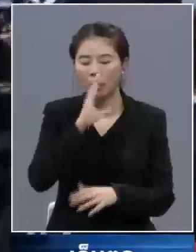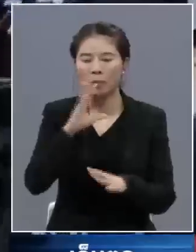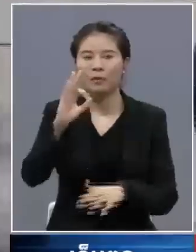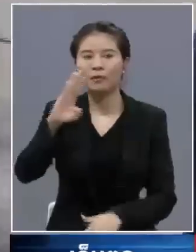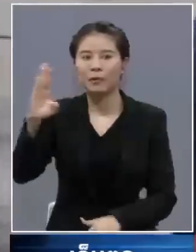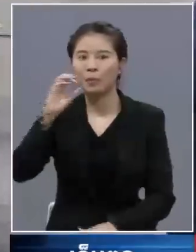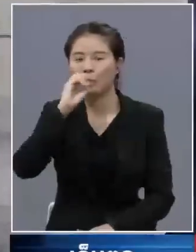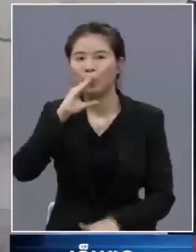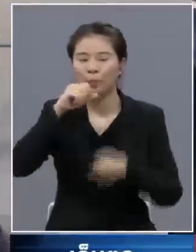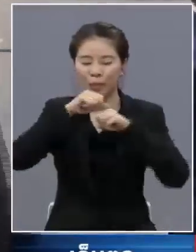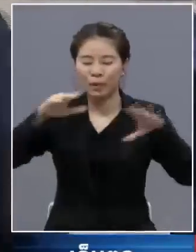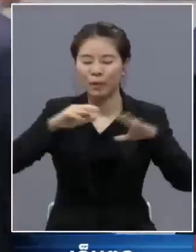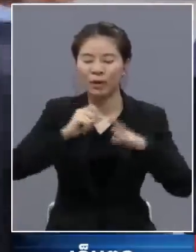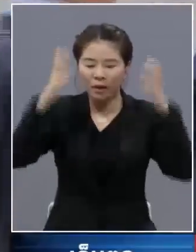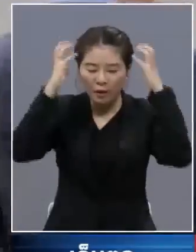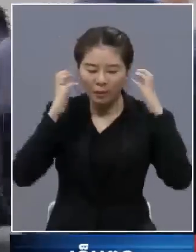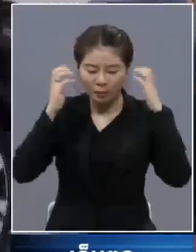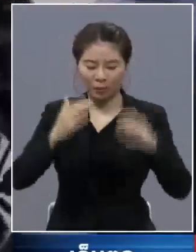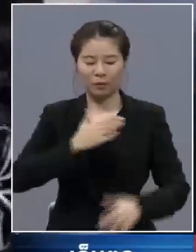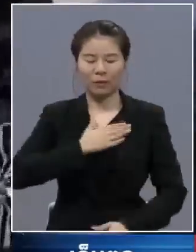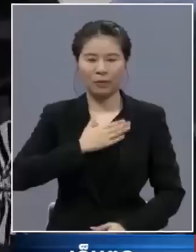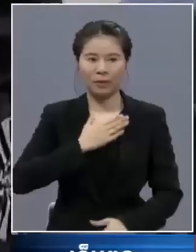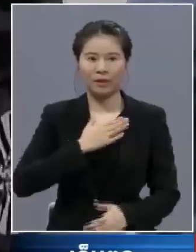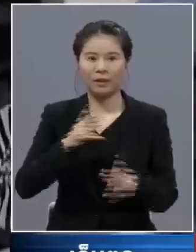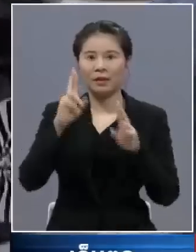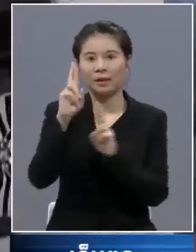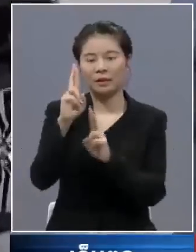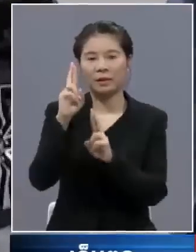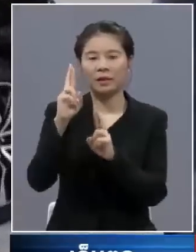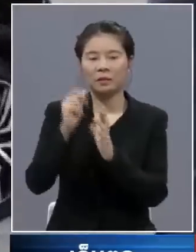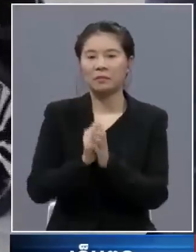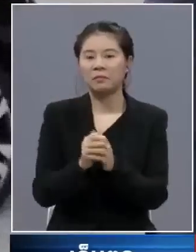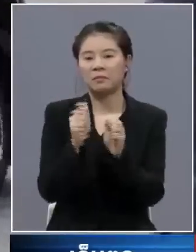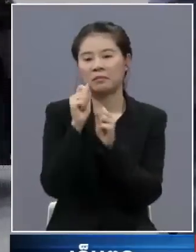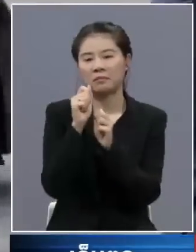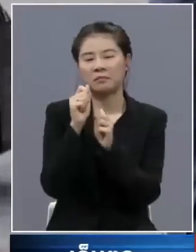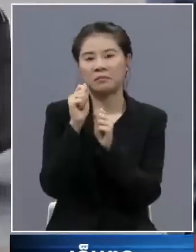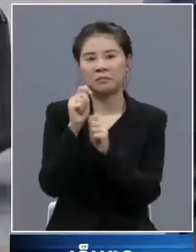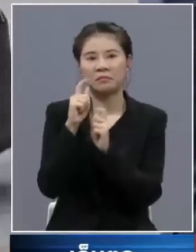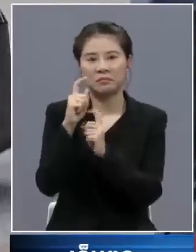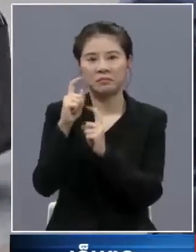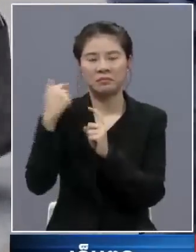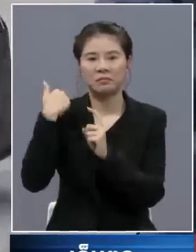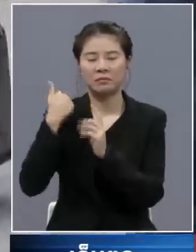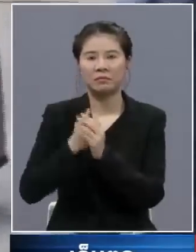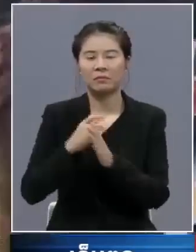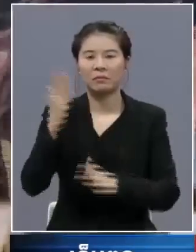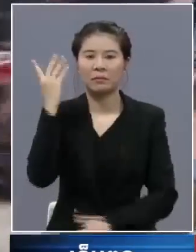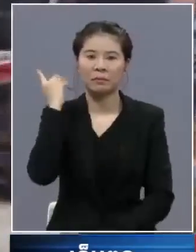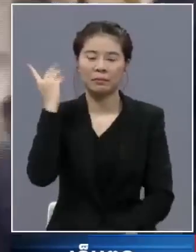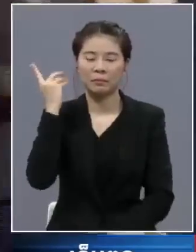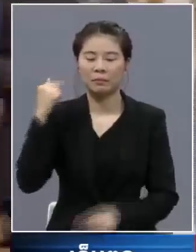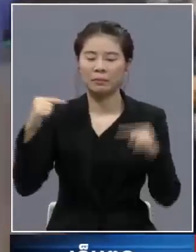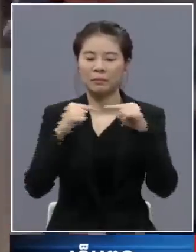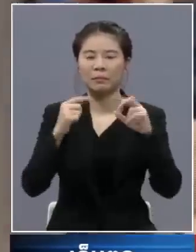ข้อความผ่านทางโซเชียลครับบอกว่าเขาซื้อเองนะใส่เองระมัดระวังอุบัติเหตุกันด้วยในช่วงนี้แต่ทีนี้เมื่อวานนี้เนี่ยสาระสำคัญของการไปพูดคุยกับท